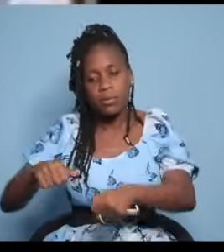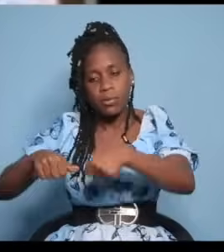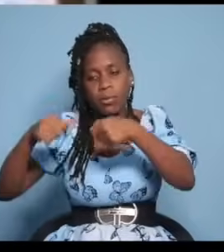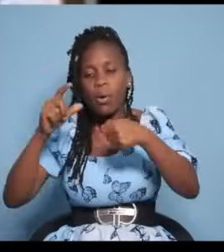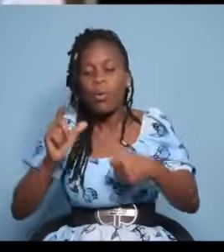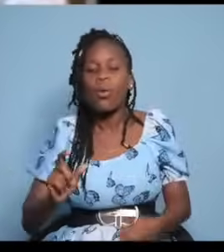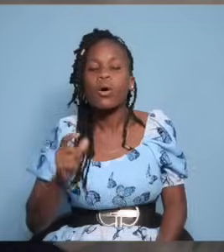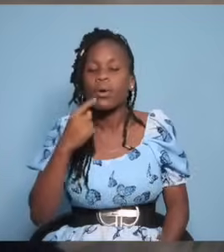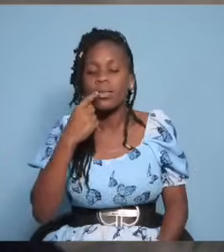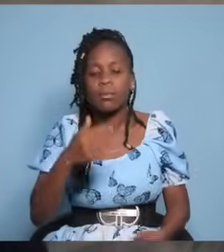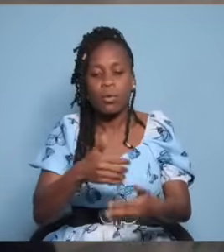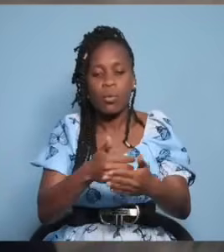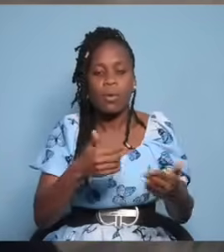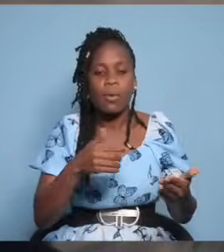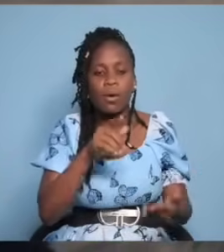Wengine wakasema